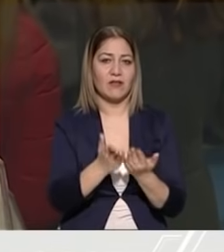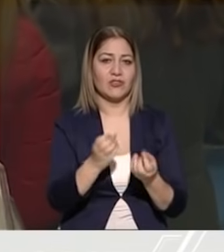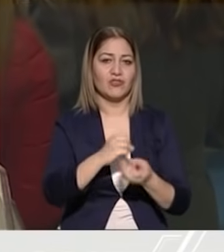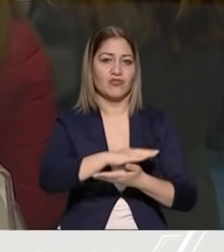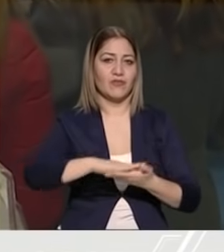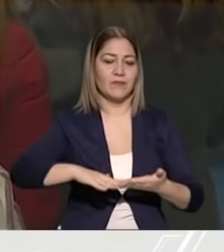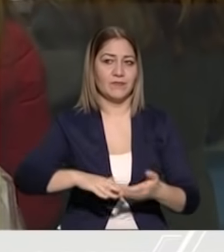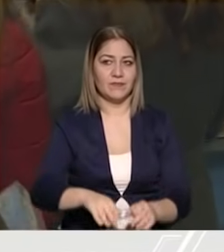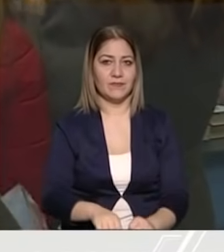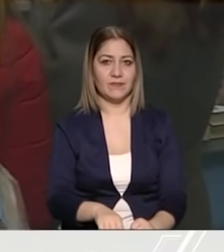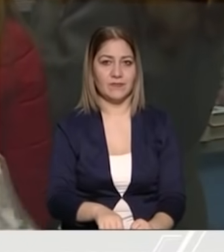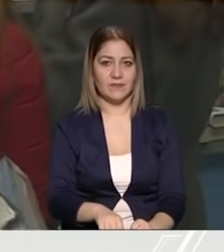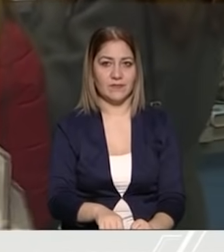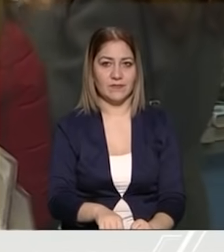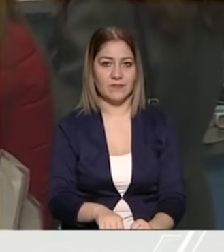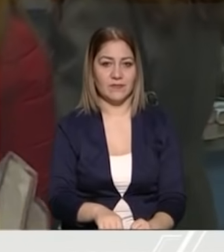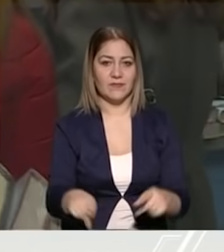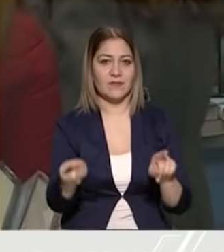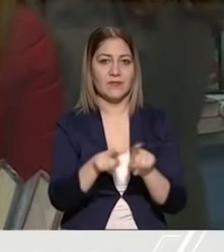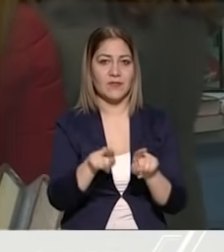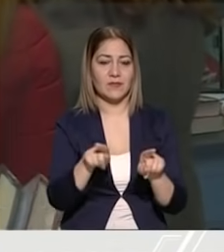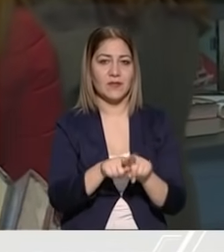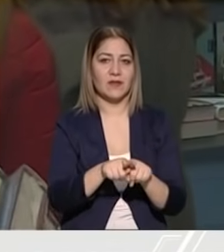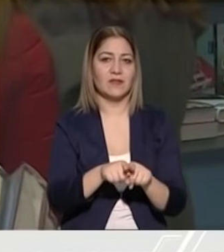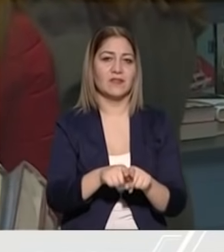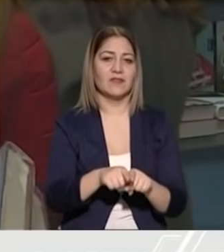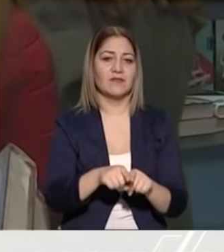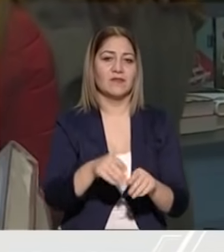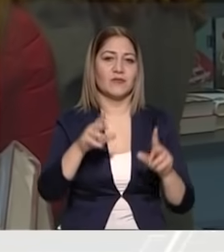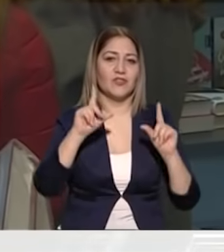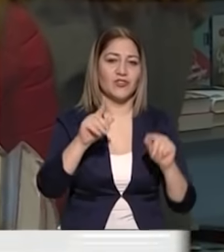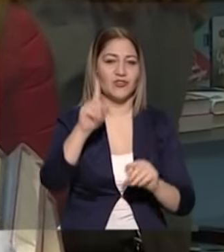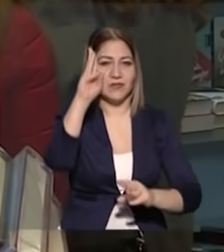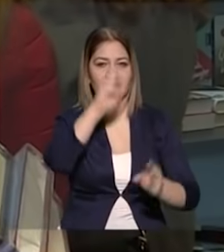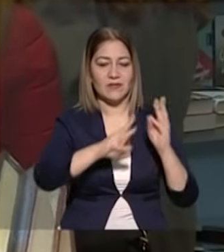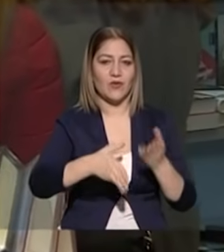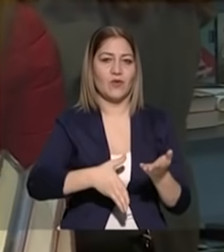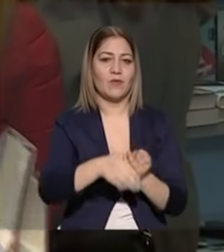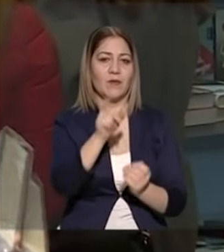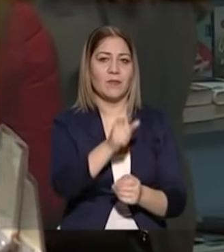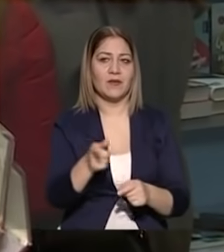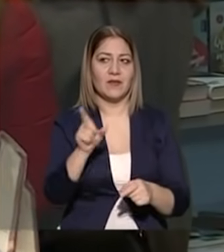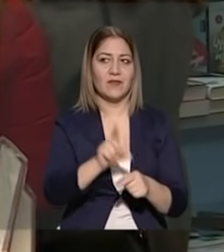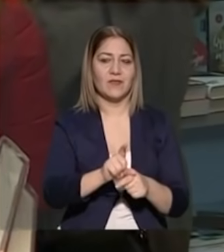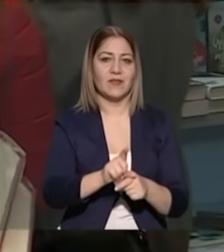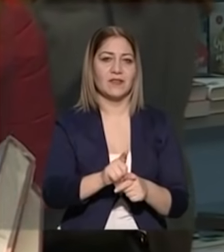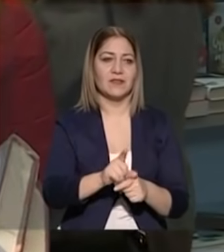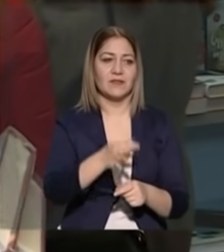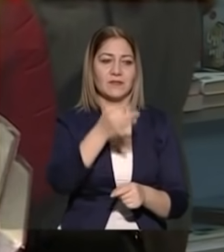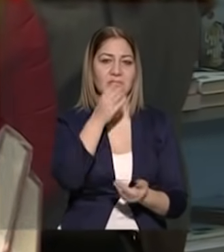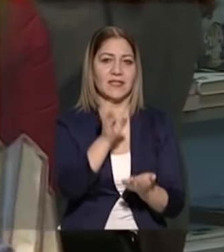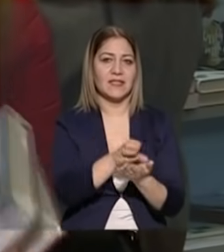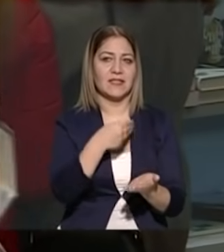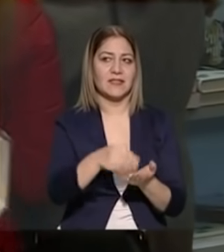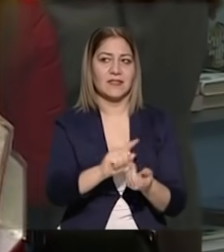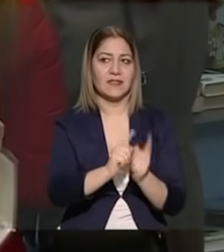ու այս նման միջոցառումները օգնում են, որպեսզի մարդիկ ավելի շահագրգռված, հա, հենց գիրք տարբերակը վերցնեն,